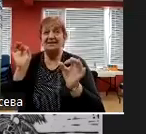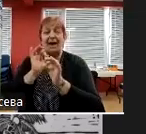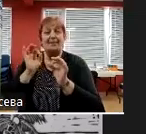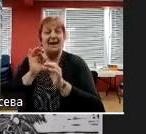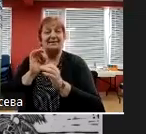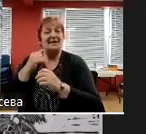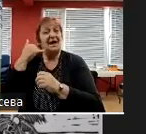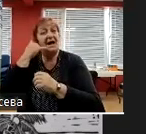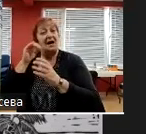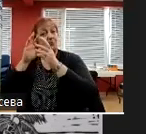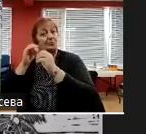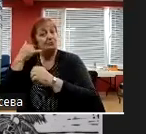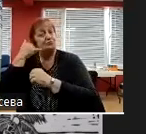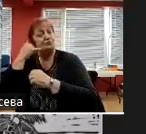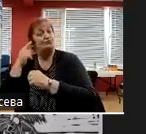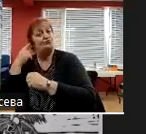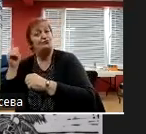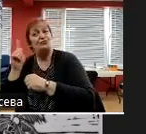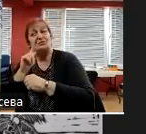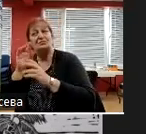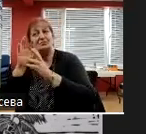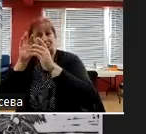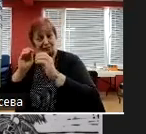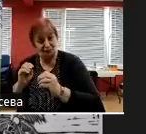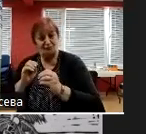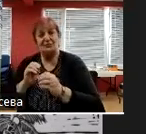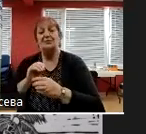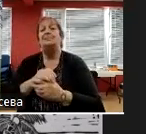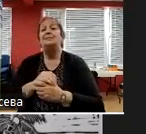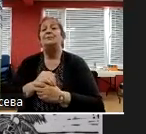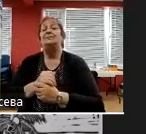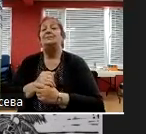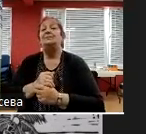ги накара малко да си заглушат микрофоните.